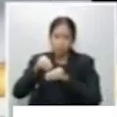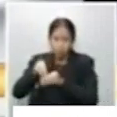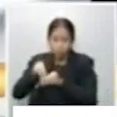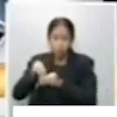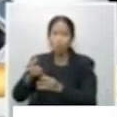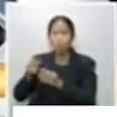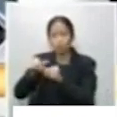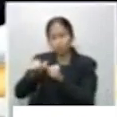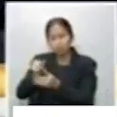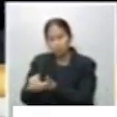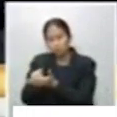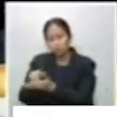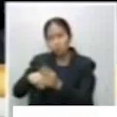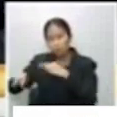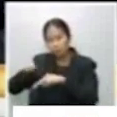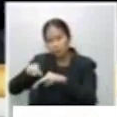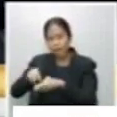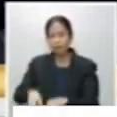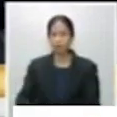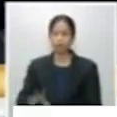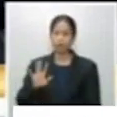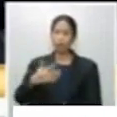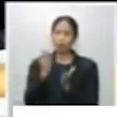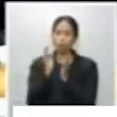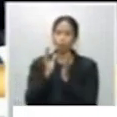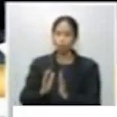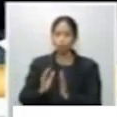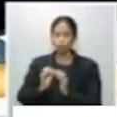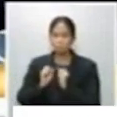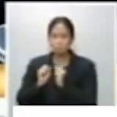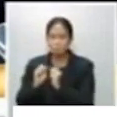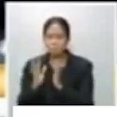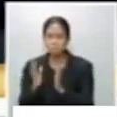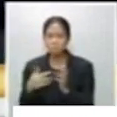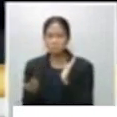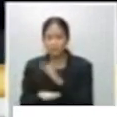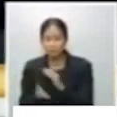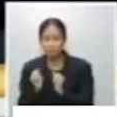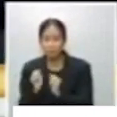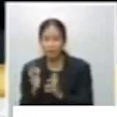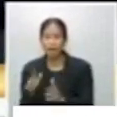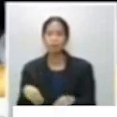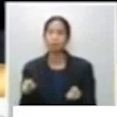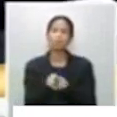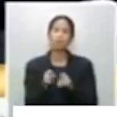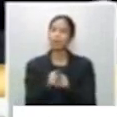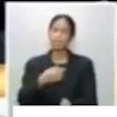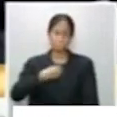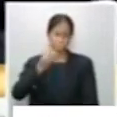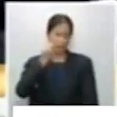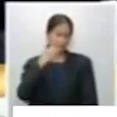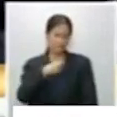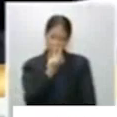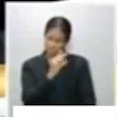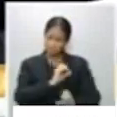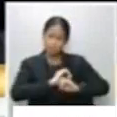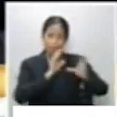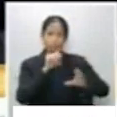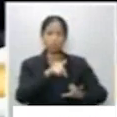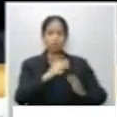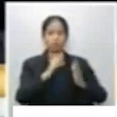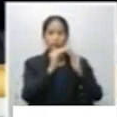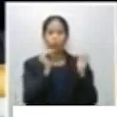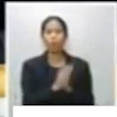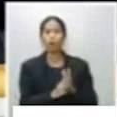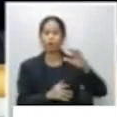ปดูที่บ้านผมเห็นชัดๆใกล้ๆโนเมืองน่ะภูพระแดนเลยวัดหนองไ